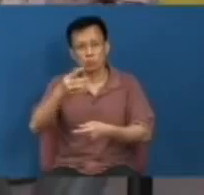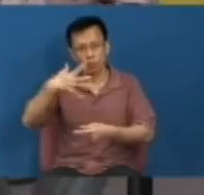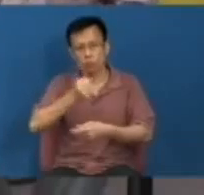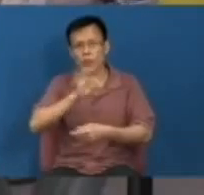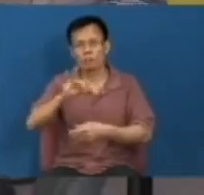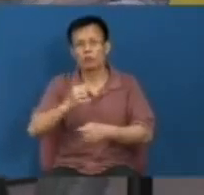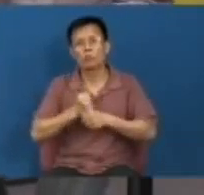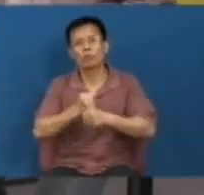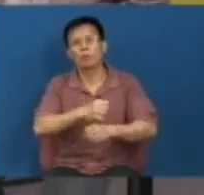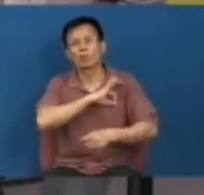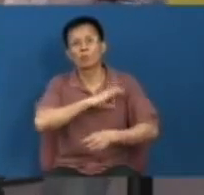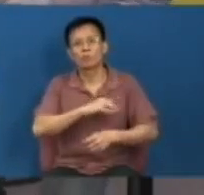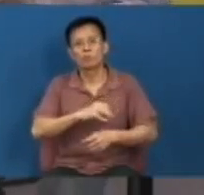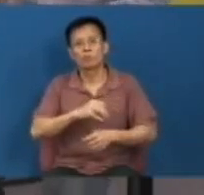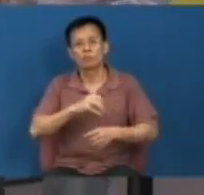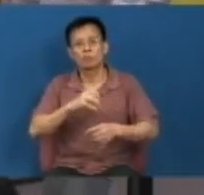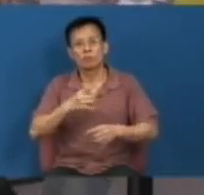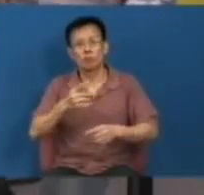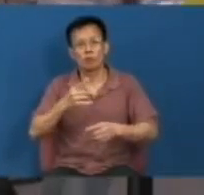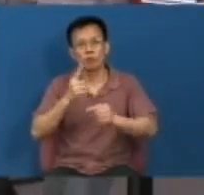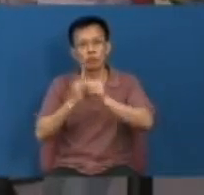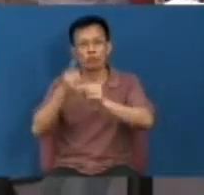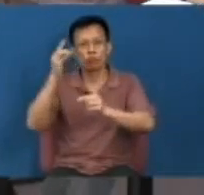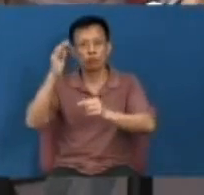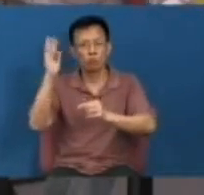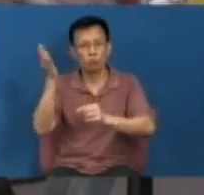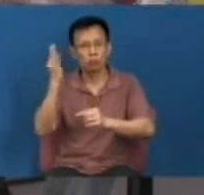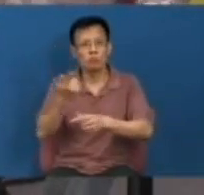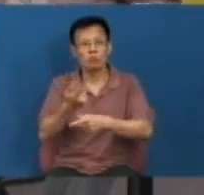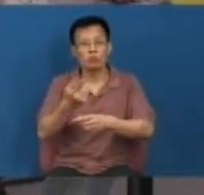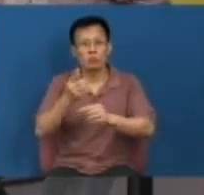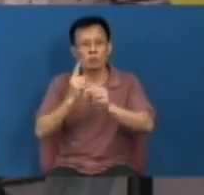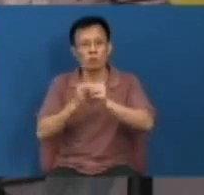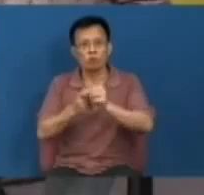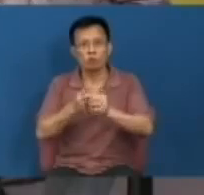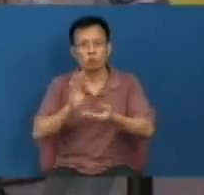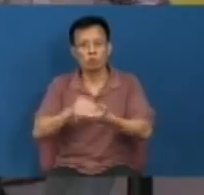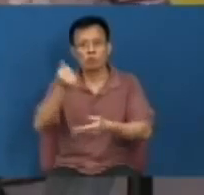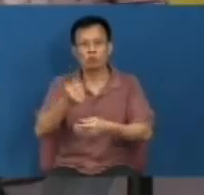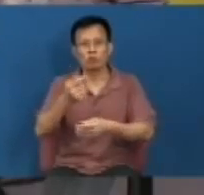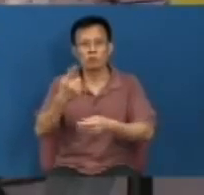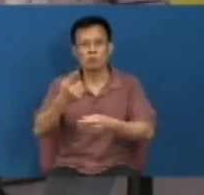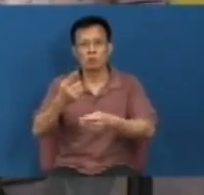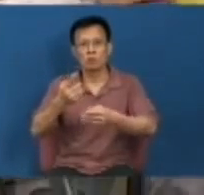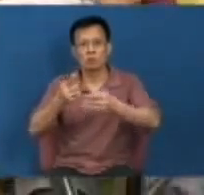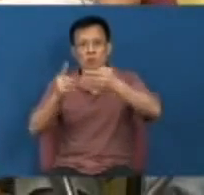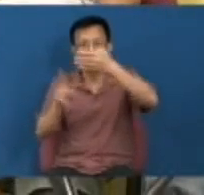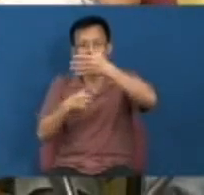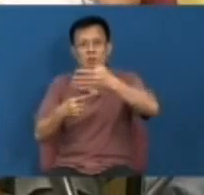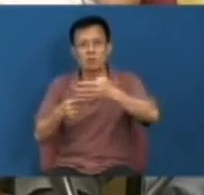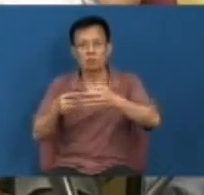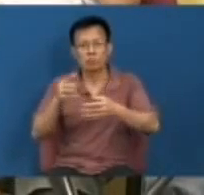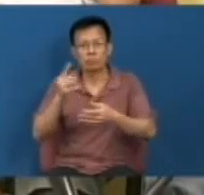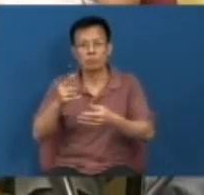係慘嘅真係，你中咗4000萬，佢話俾你聽，我中獎嗰日開咗，你唔嚟攞冇㗎啦。 咁我要 黐嘅真係。 咁要求我好低嘅啫。